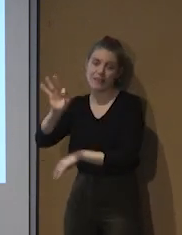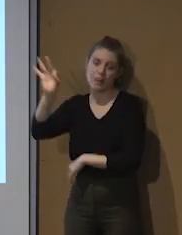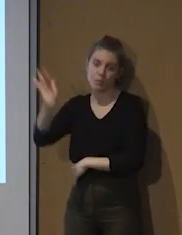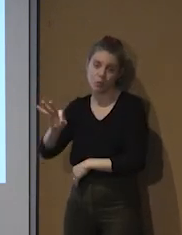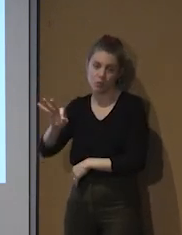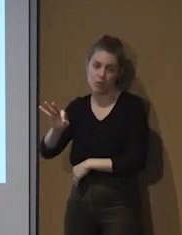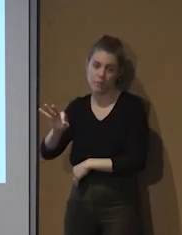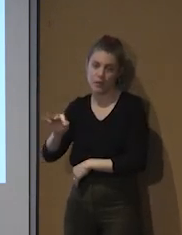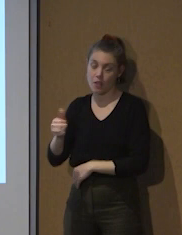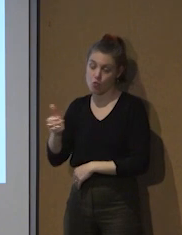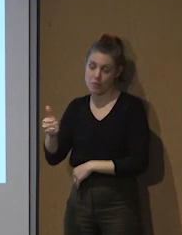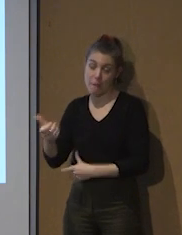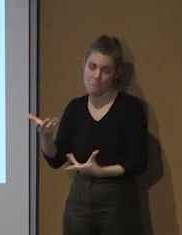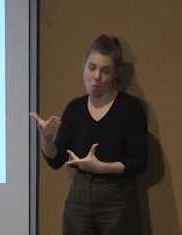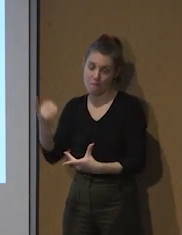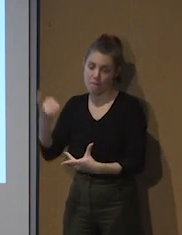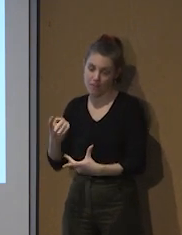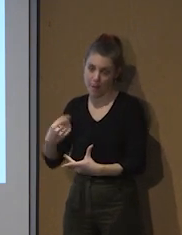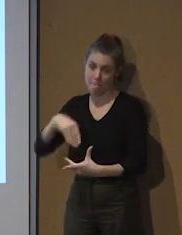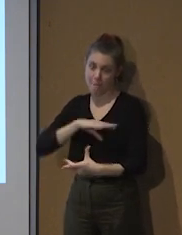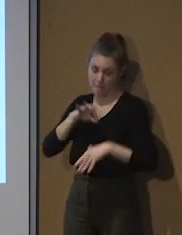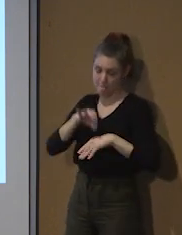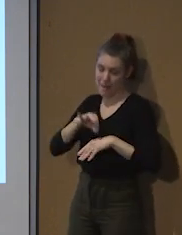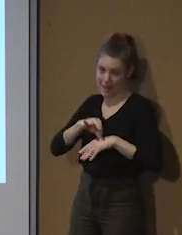c'est la maladie coronaire qui est responsable de la mort subite.